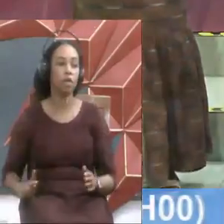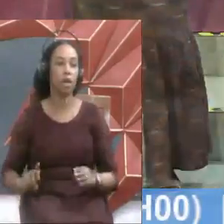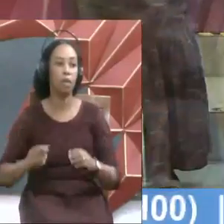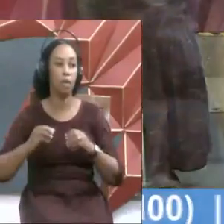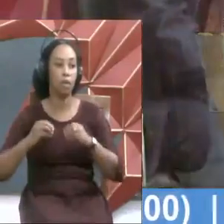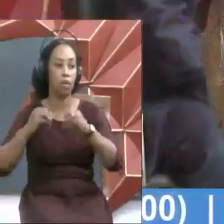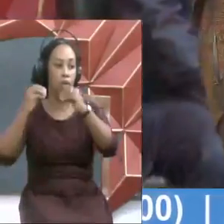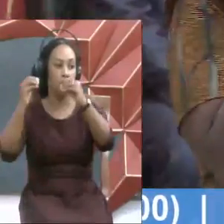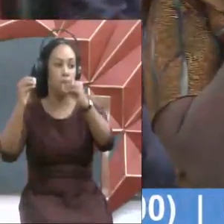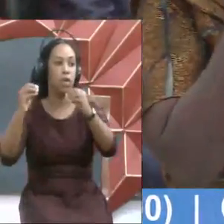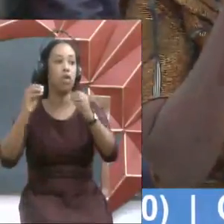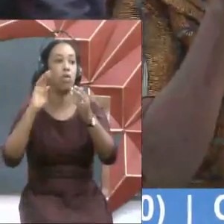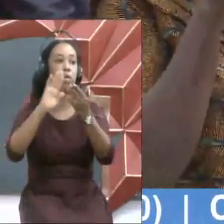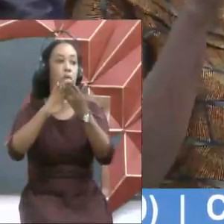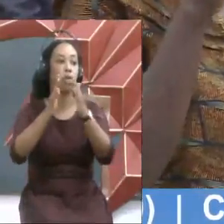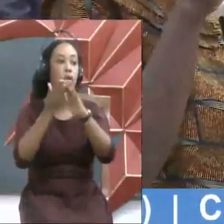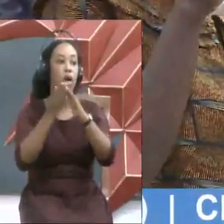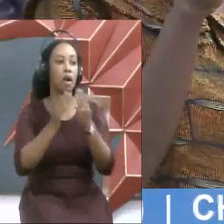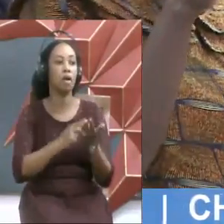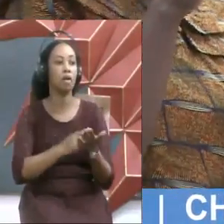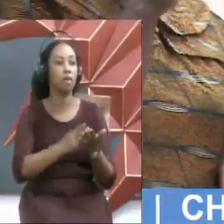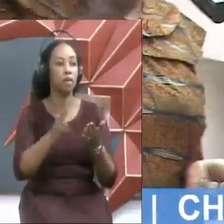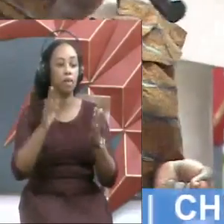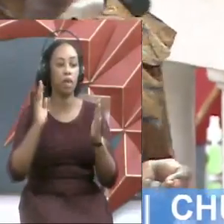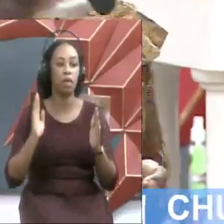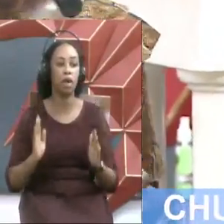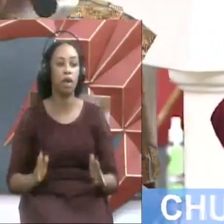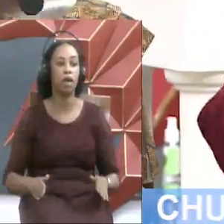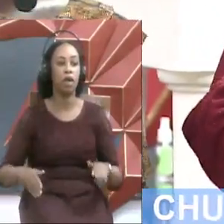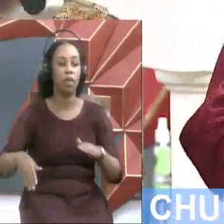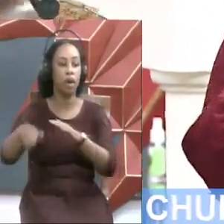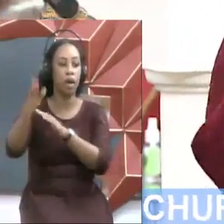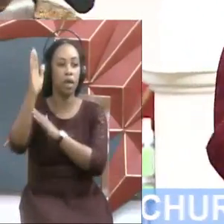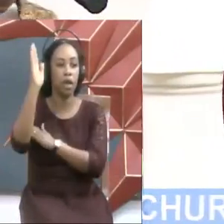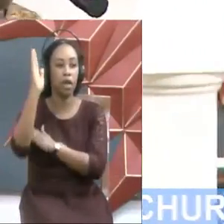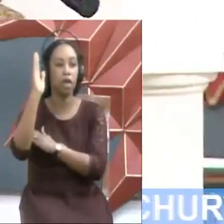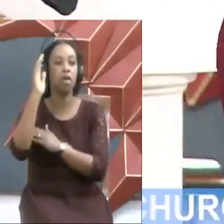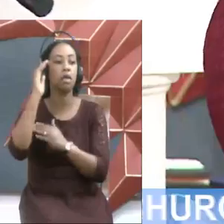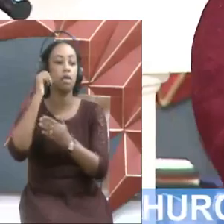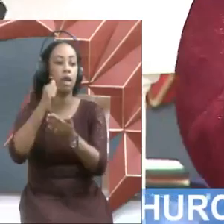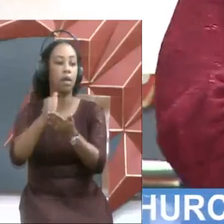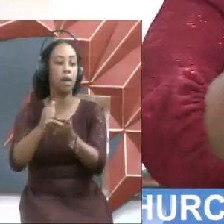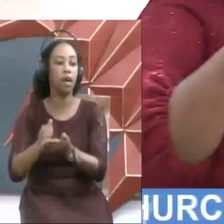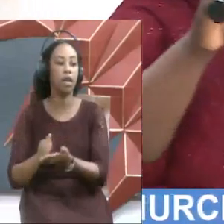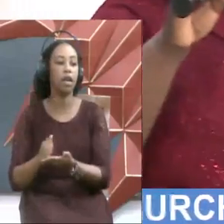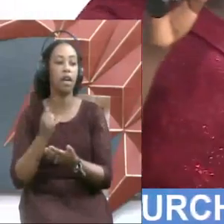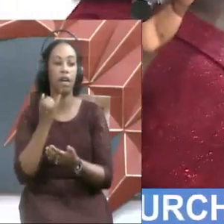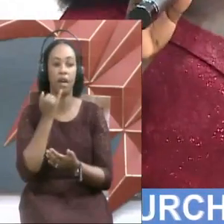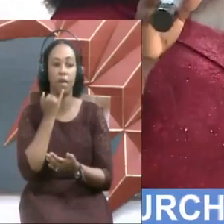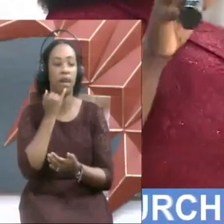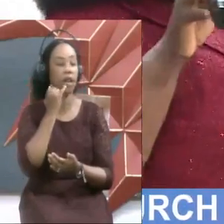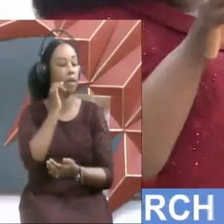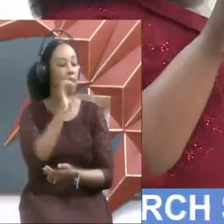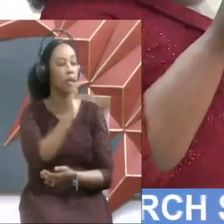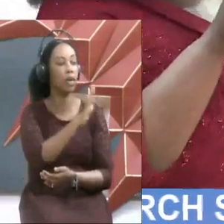wo murwa wabera nabona mana tabare abana bawe